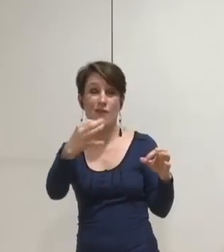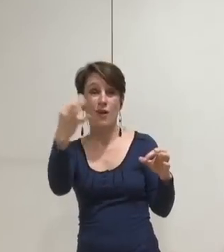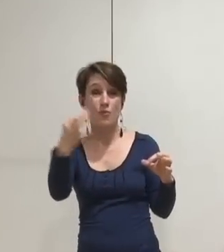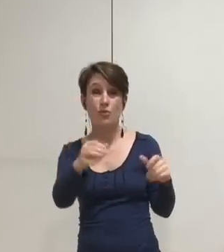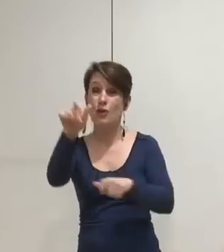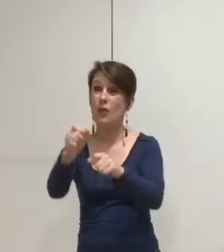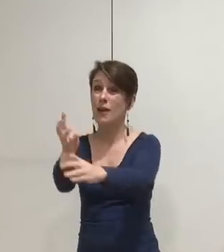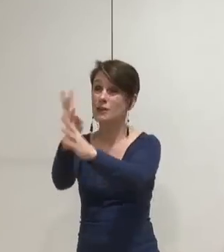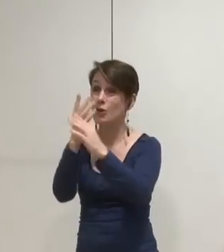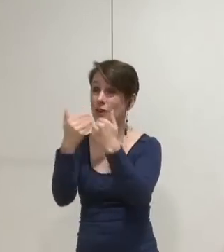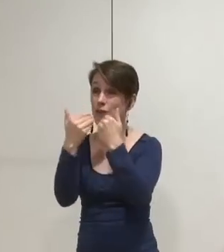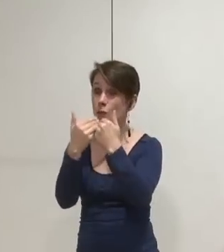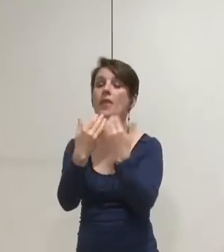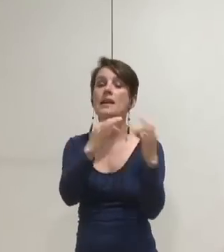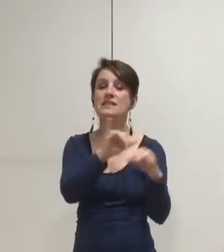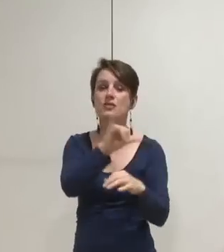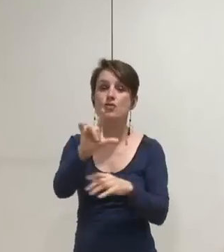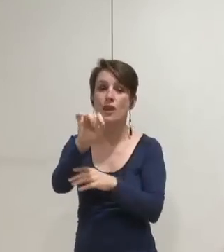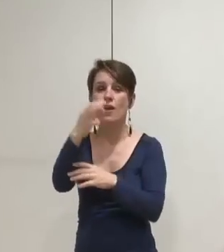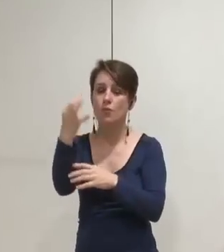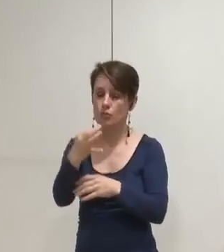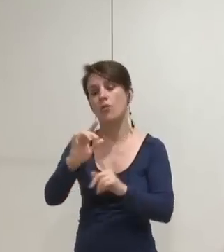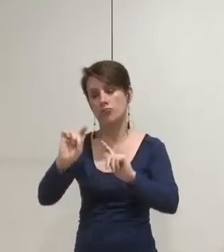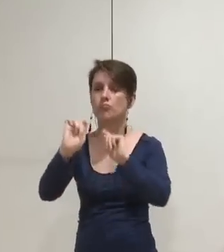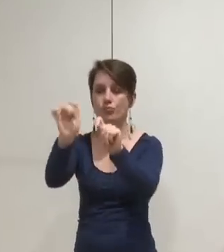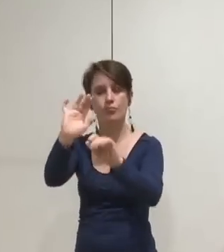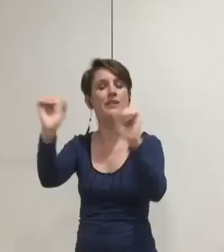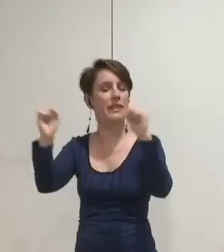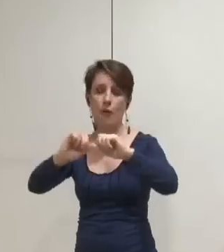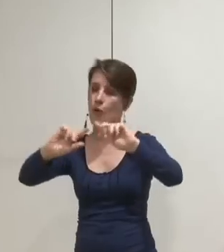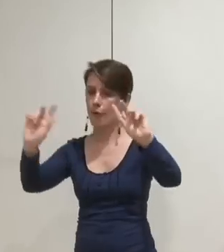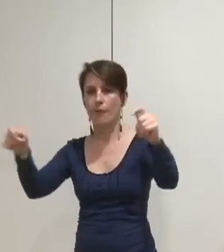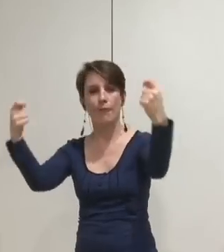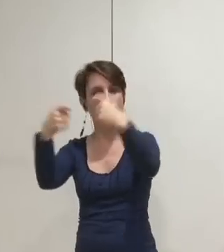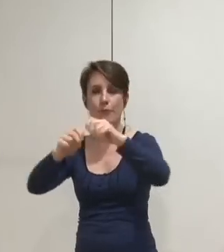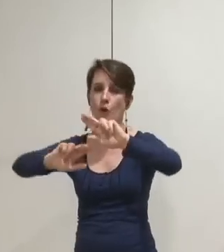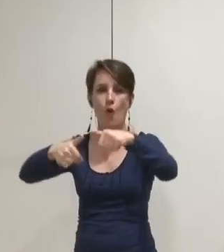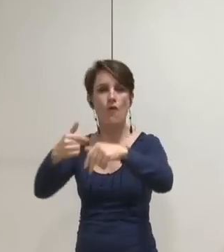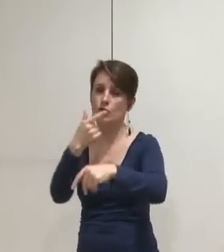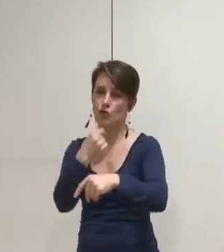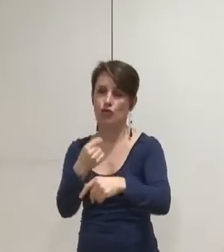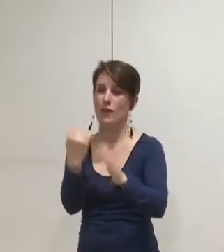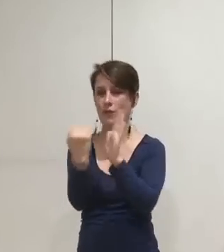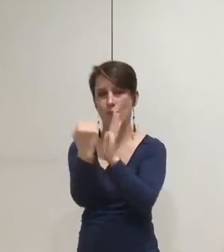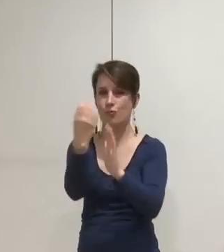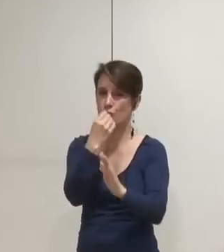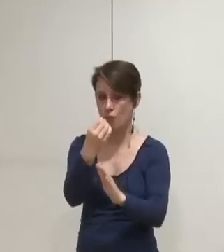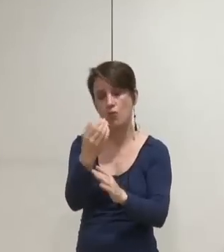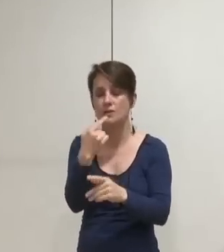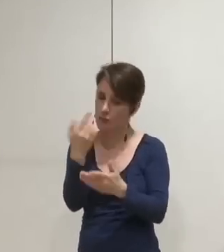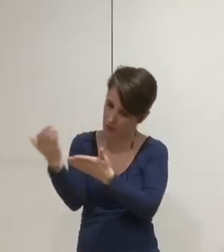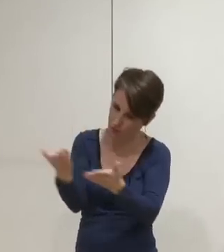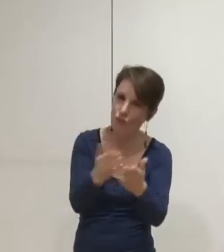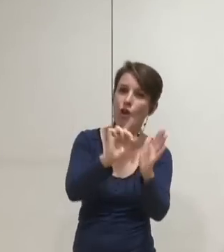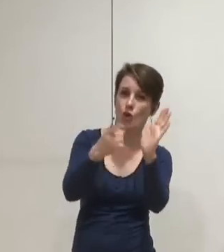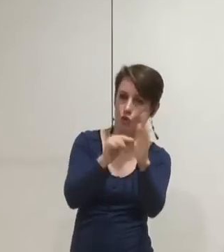l'asile aujourd'hui sont reconnu comme ressortissant des Conventions de Genève et donc ayant vocation à